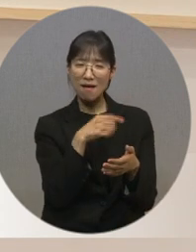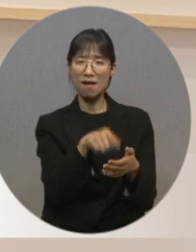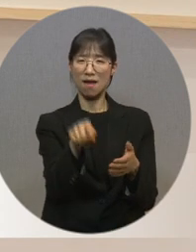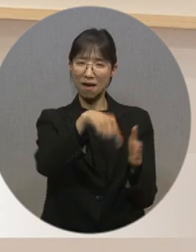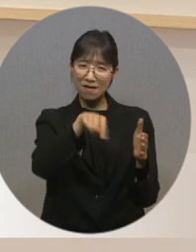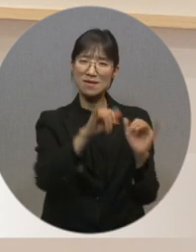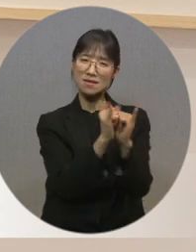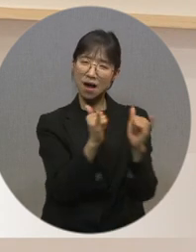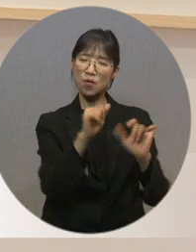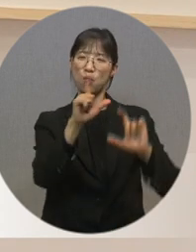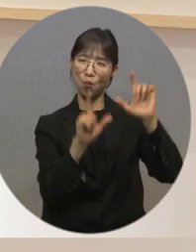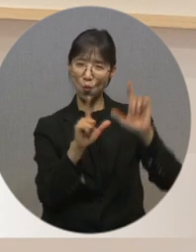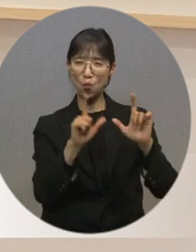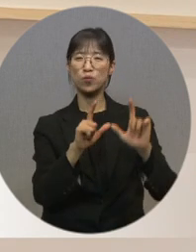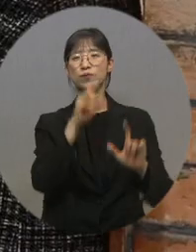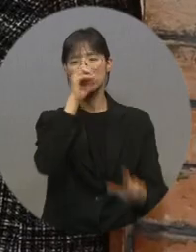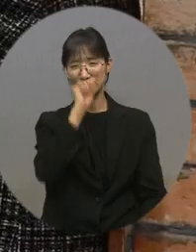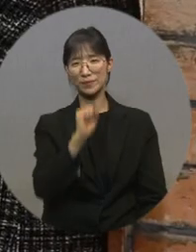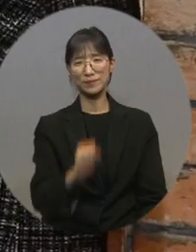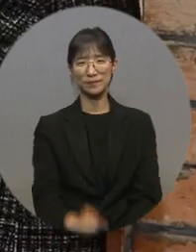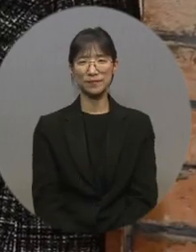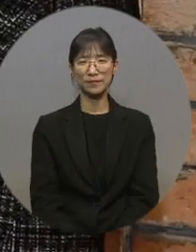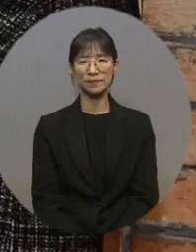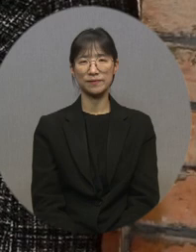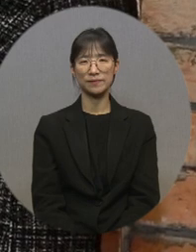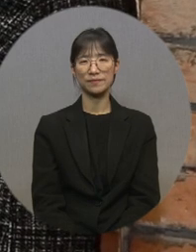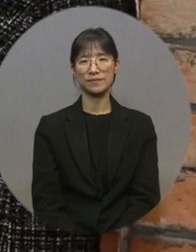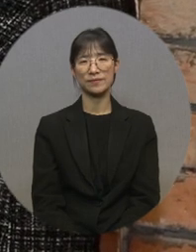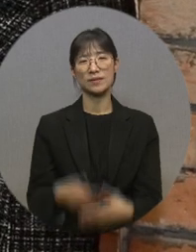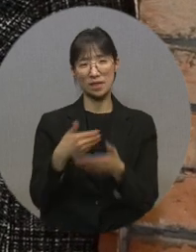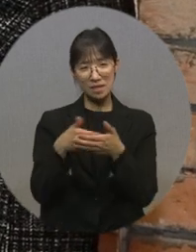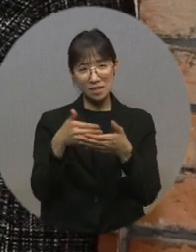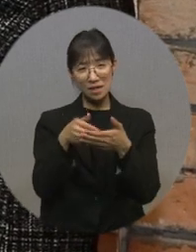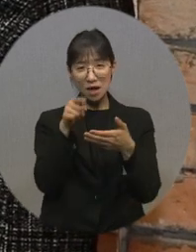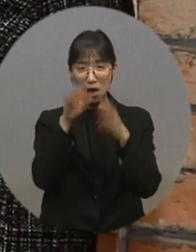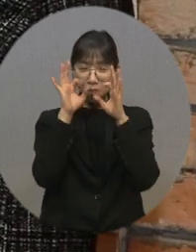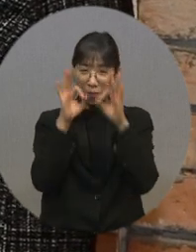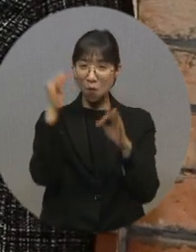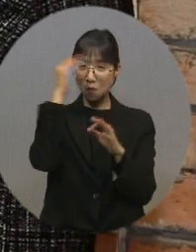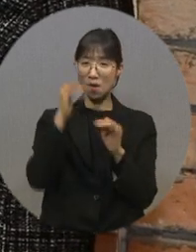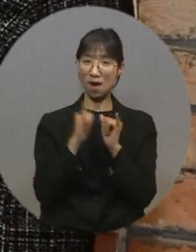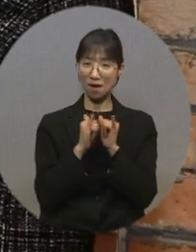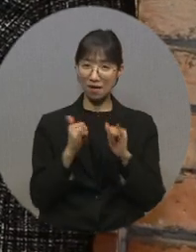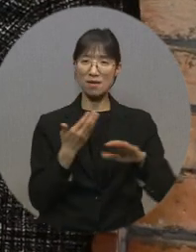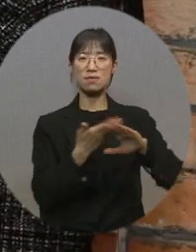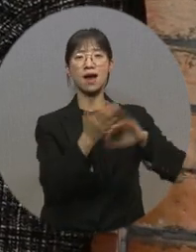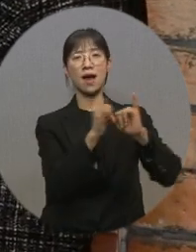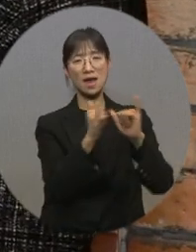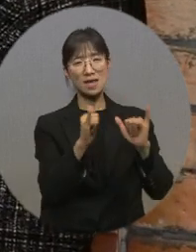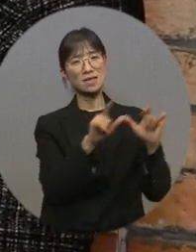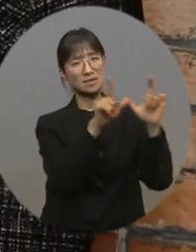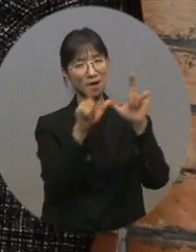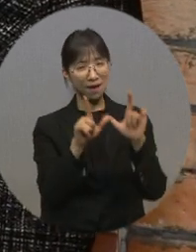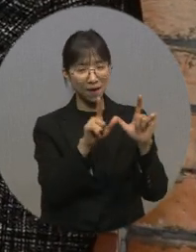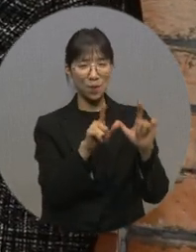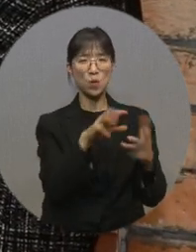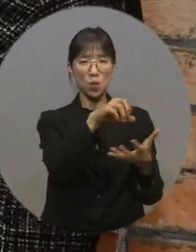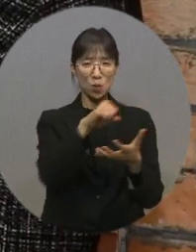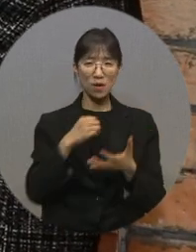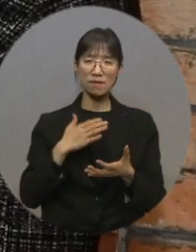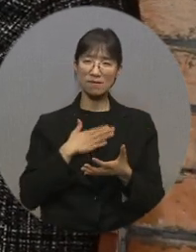사람들의 모습도 매우 좋습니다. 작가의 그림을 본 관람객들은 타인의 삶을 통해 내